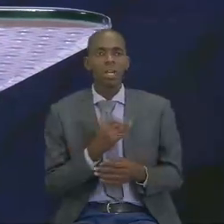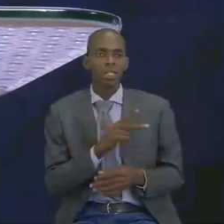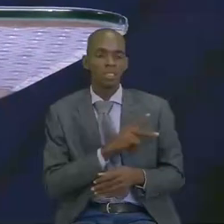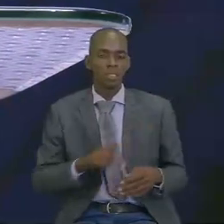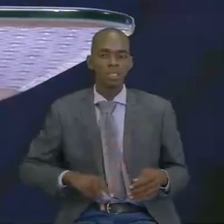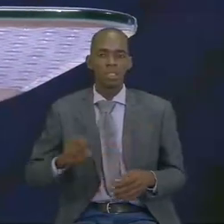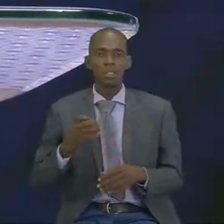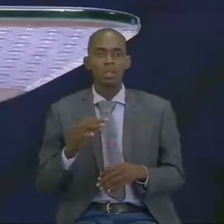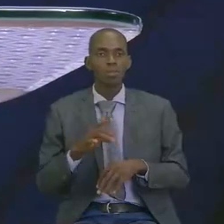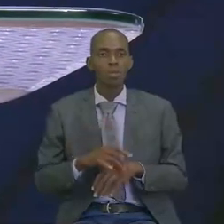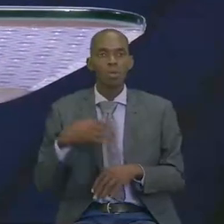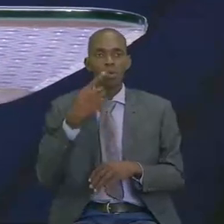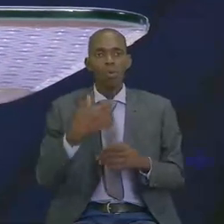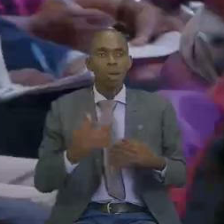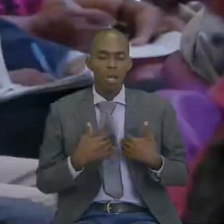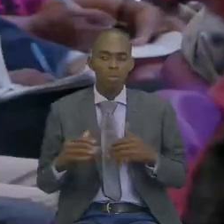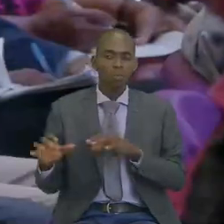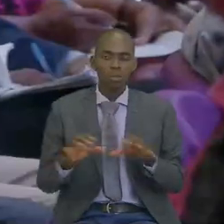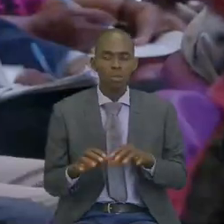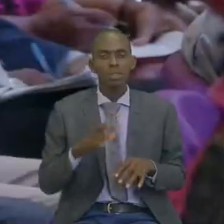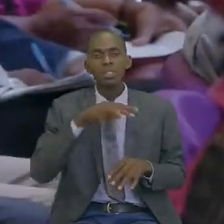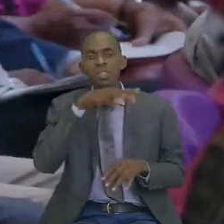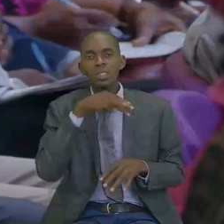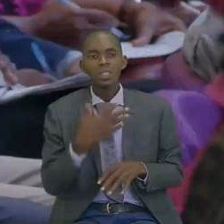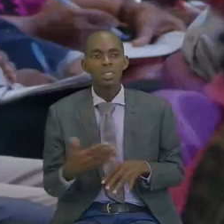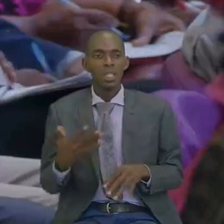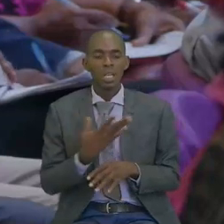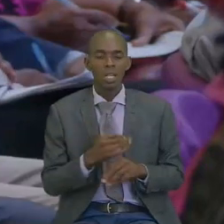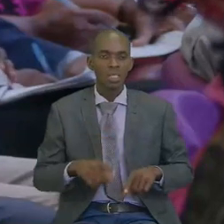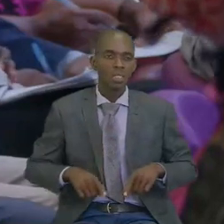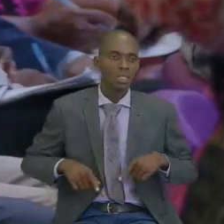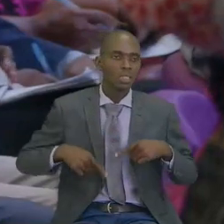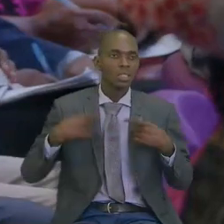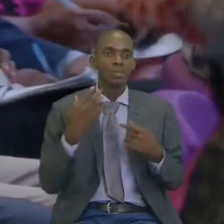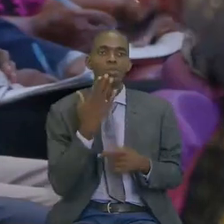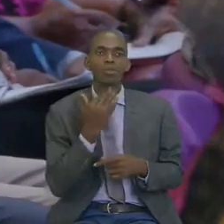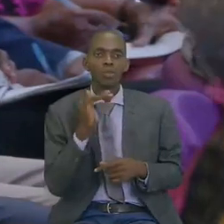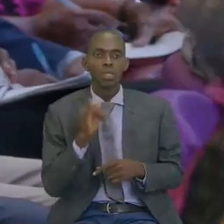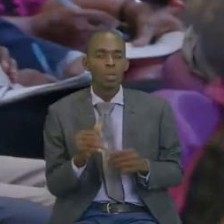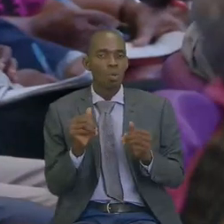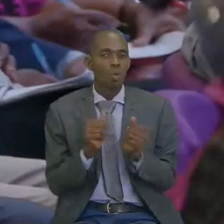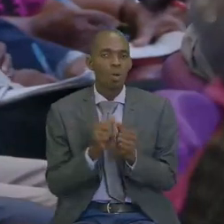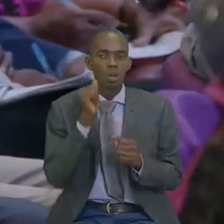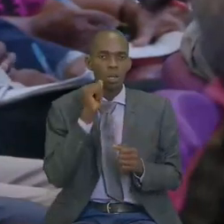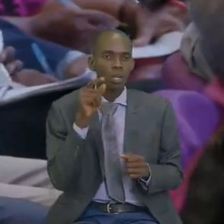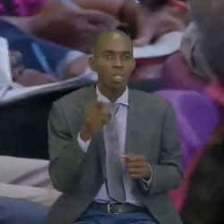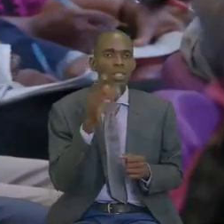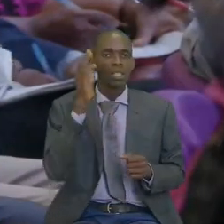et tous les rois de la terre qui se sont livrés avec elle à l'impudicité et au